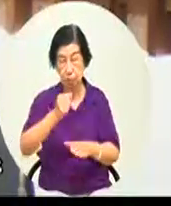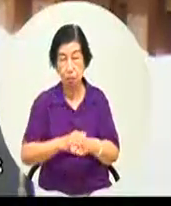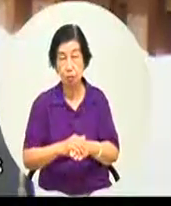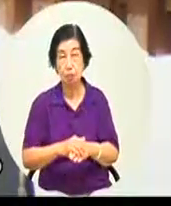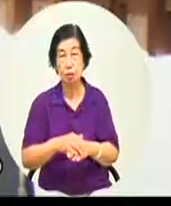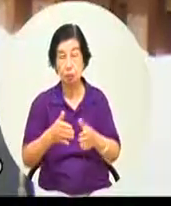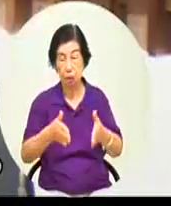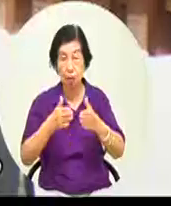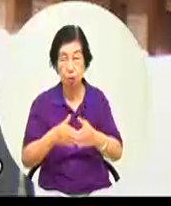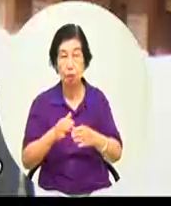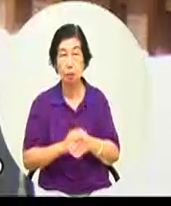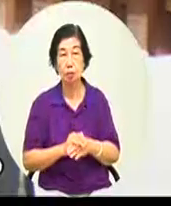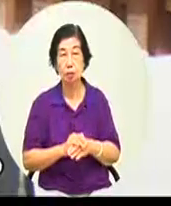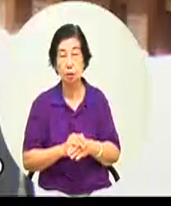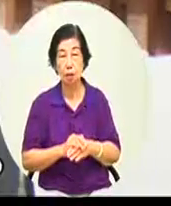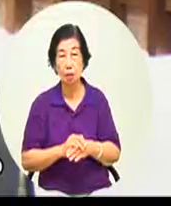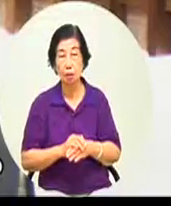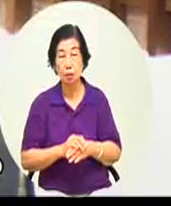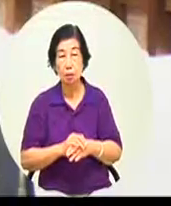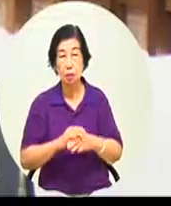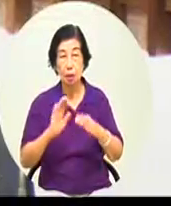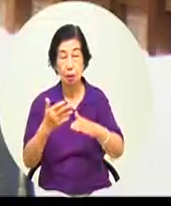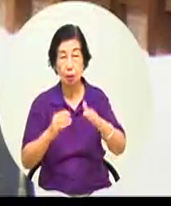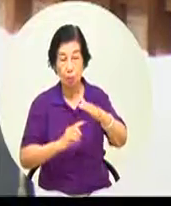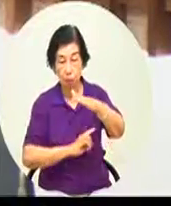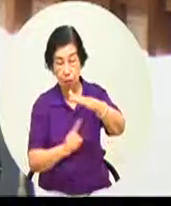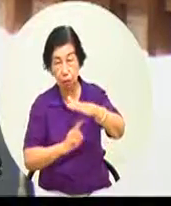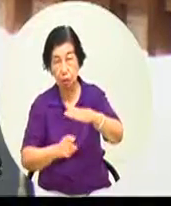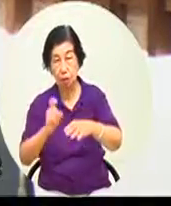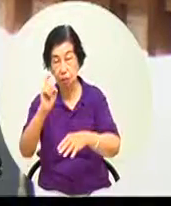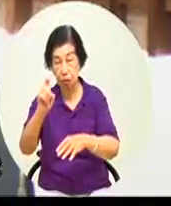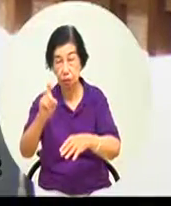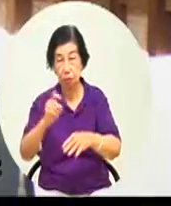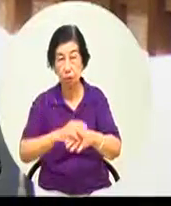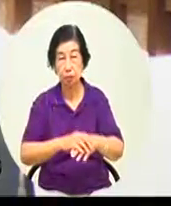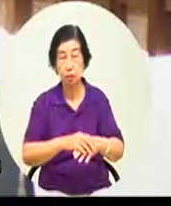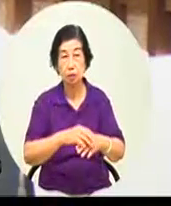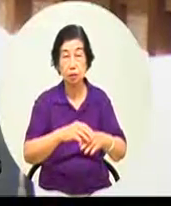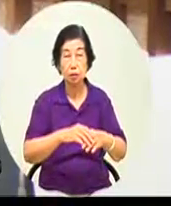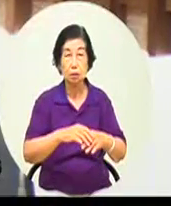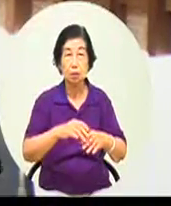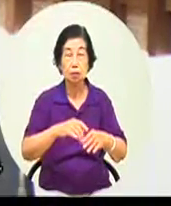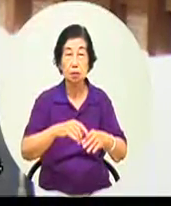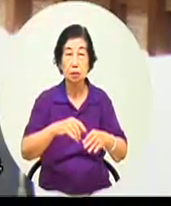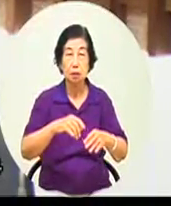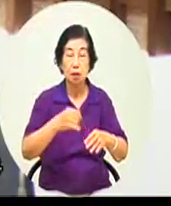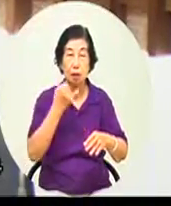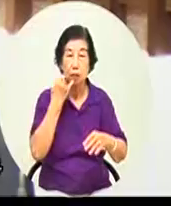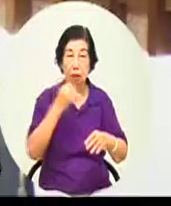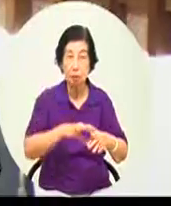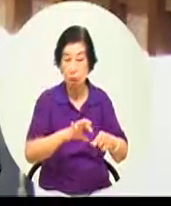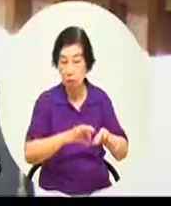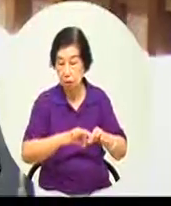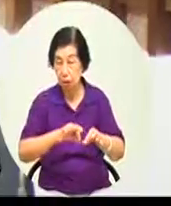石能不能够啊延伸到这个金这个清水啊到中潭地区，好、